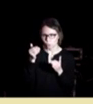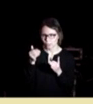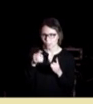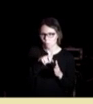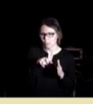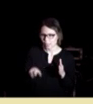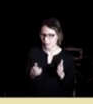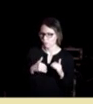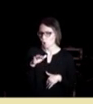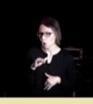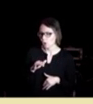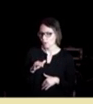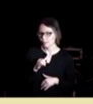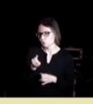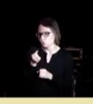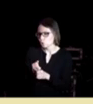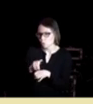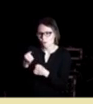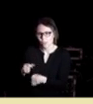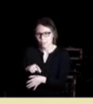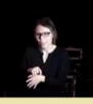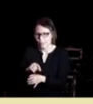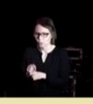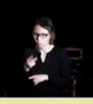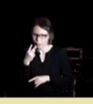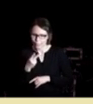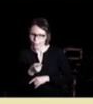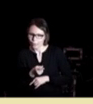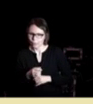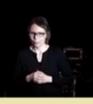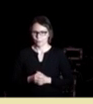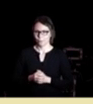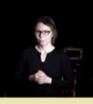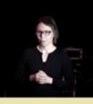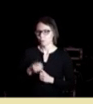for høy til at man skal kunne stole på sin fastlege, som man kanskje ser en gang hvert halvår.